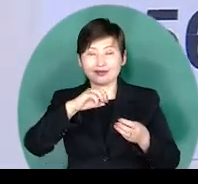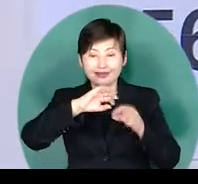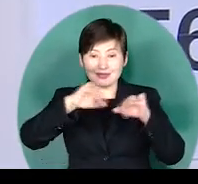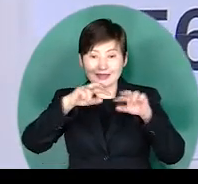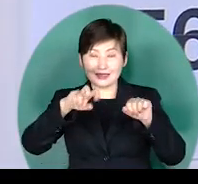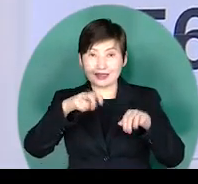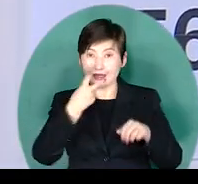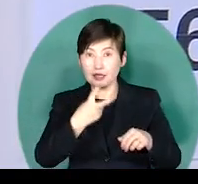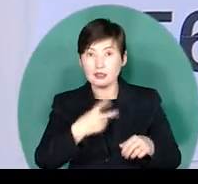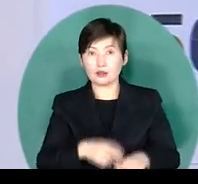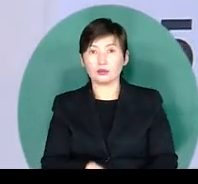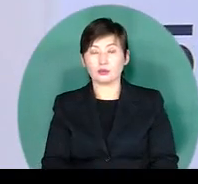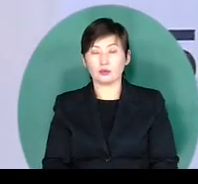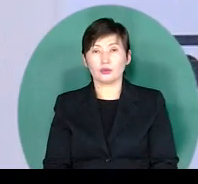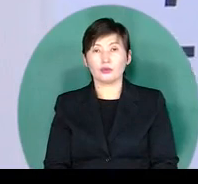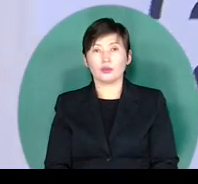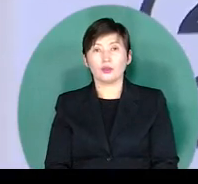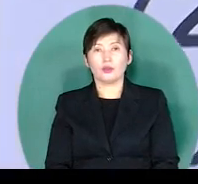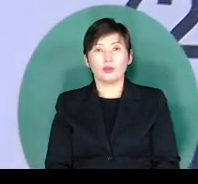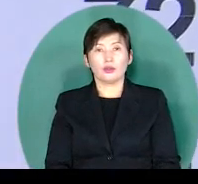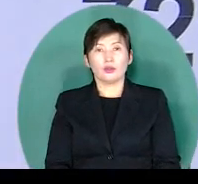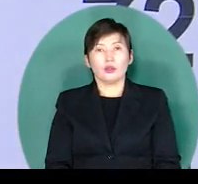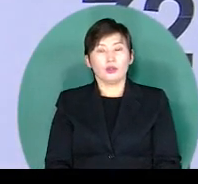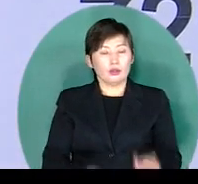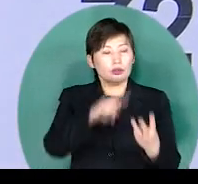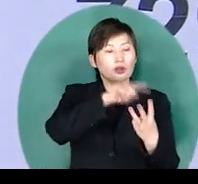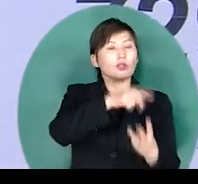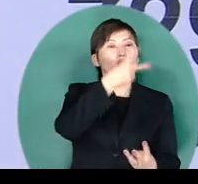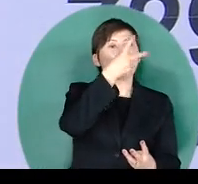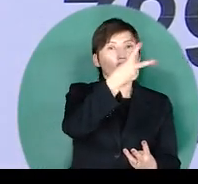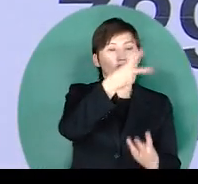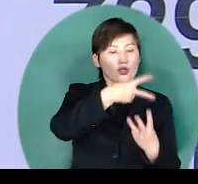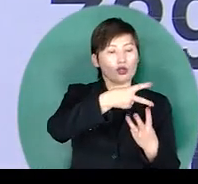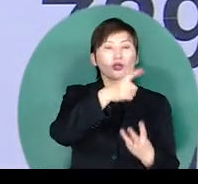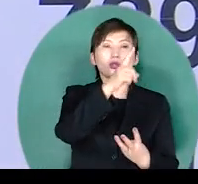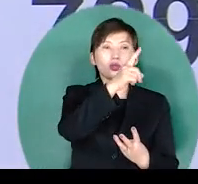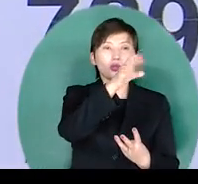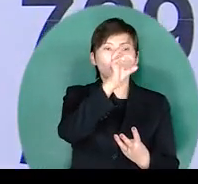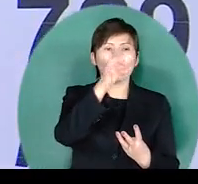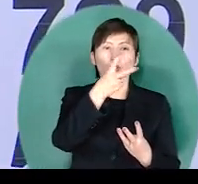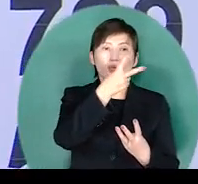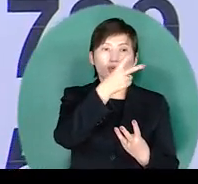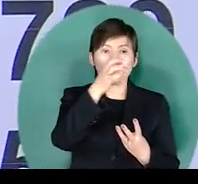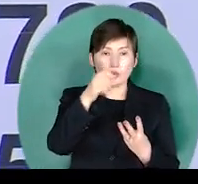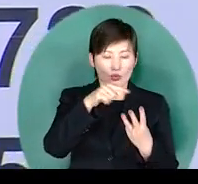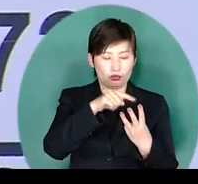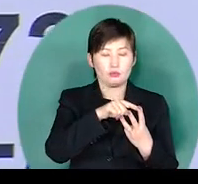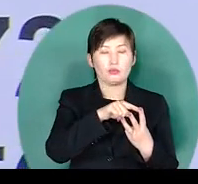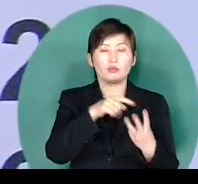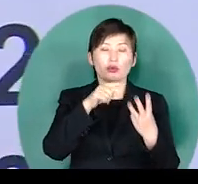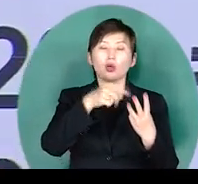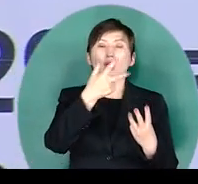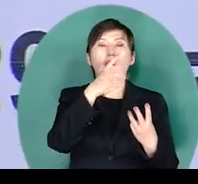За 234 гэдэг маань 2 жишгийг 100-т буюу 200 дээр 3 аравт